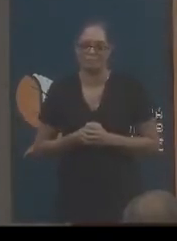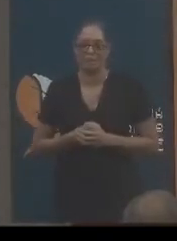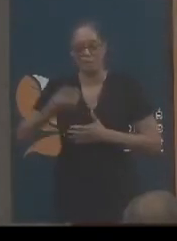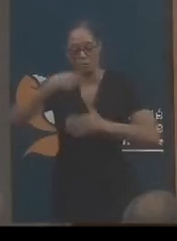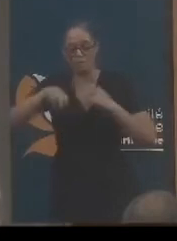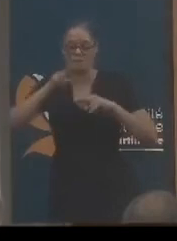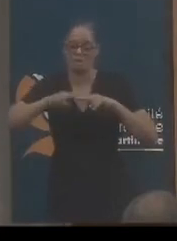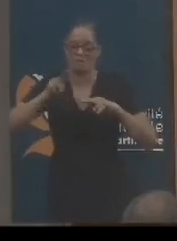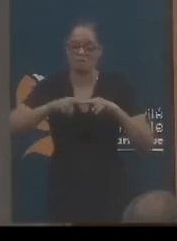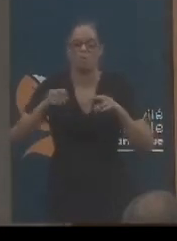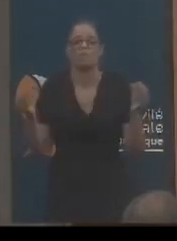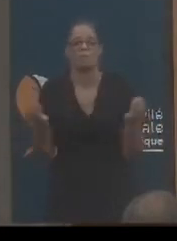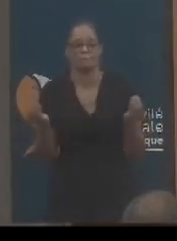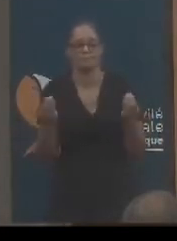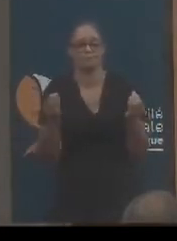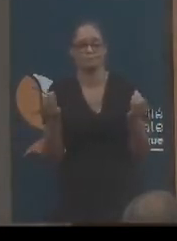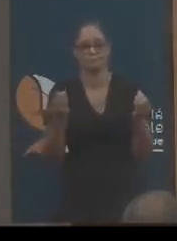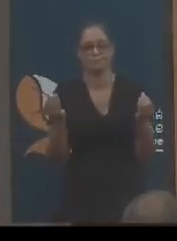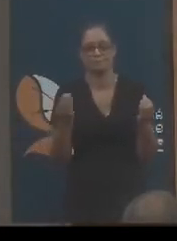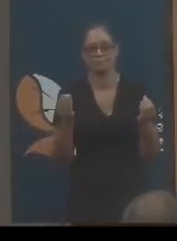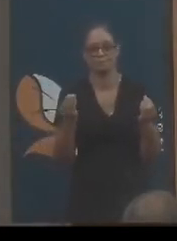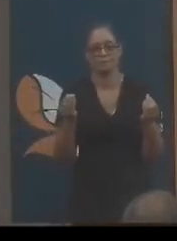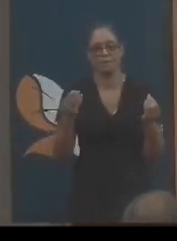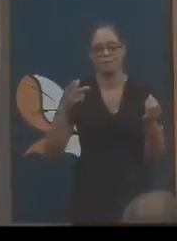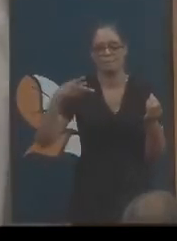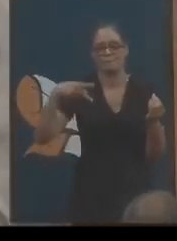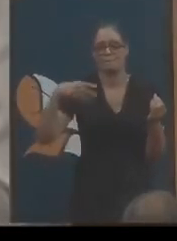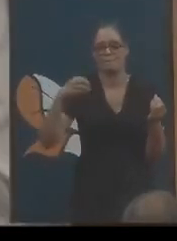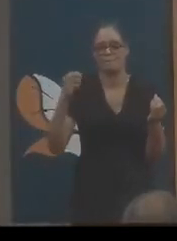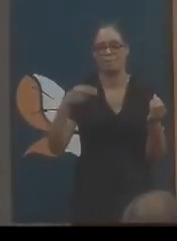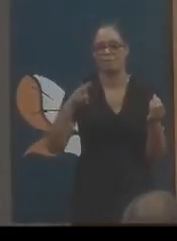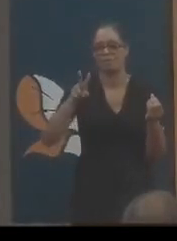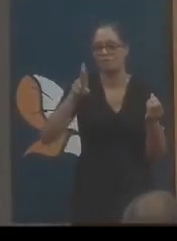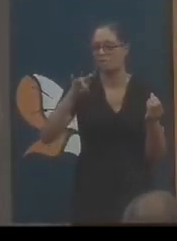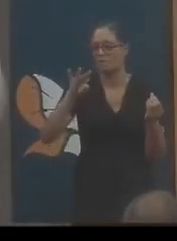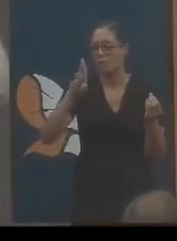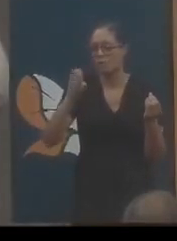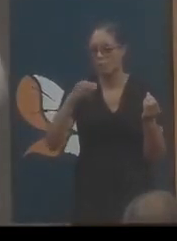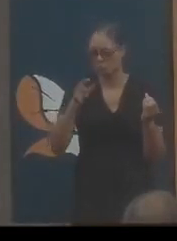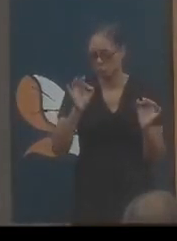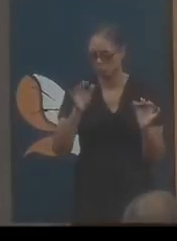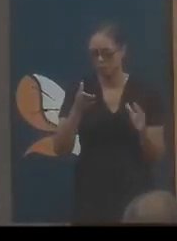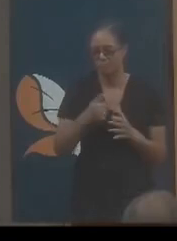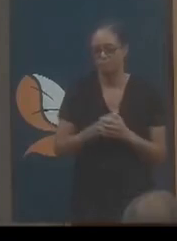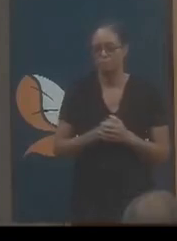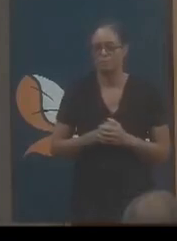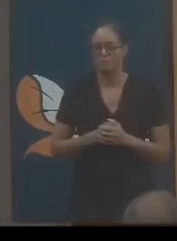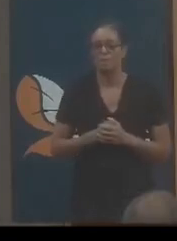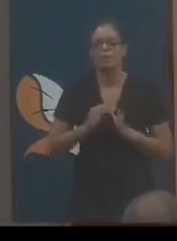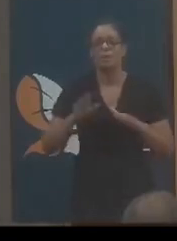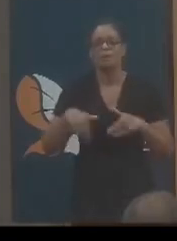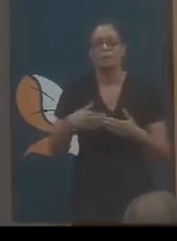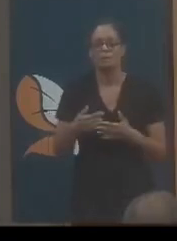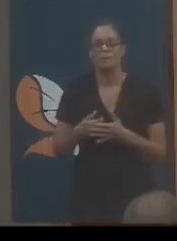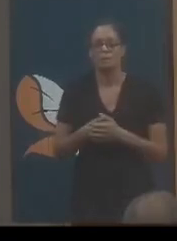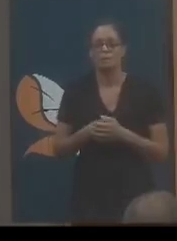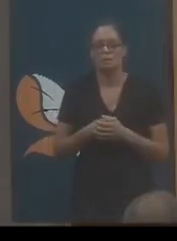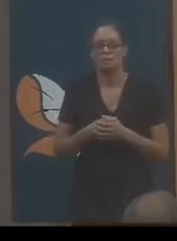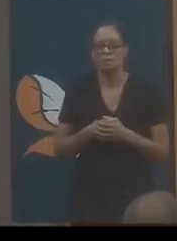travaux du côté, ça s'appelle le pauvre violon, c'est ça bon. Et pour remonter sur près